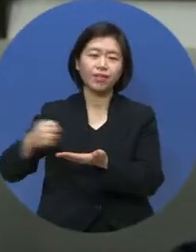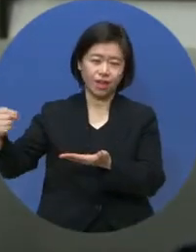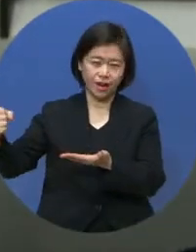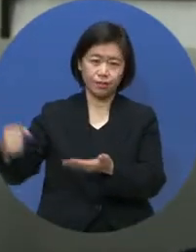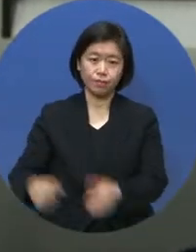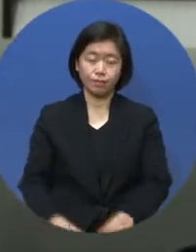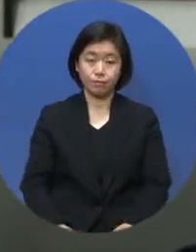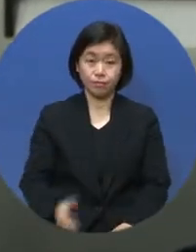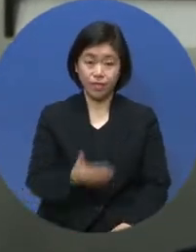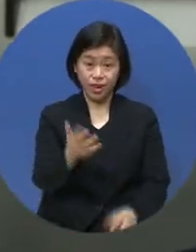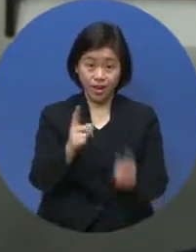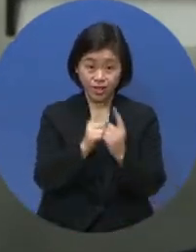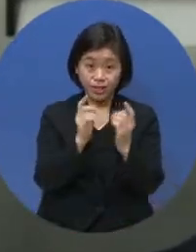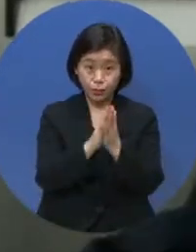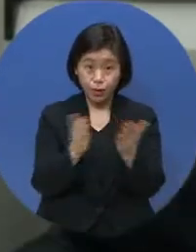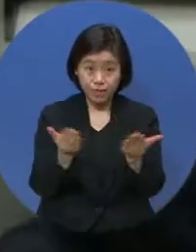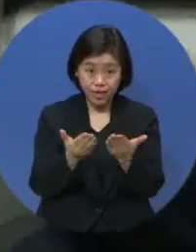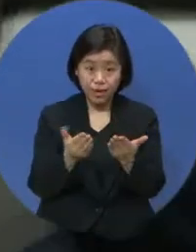작업을 합니다.